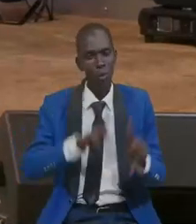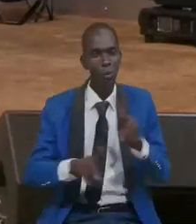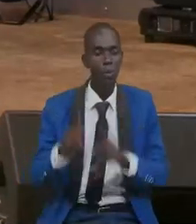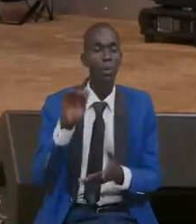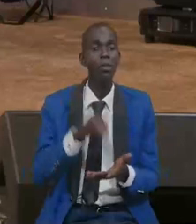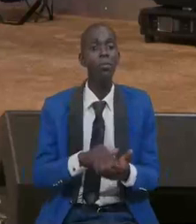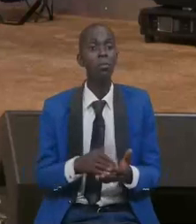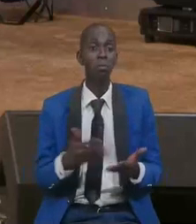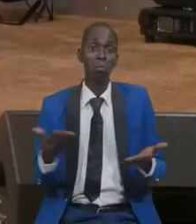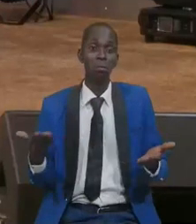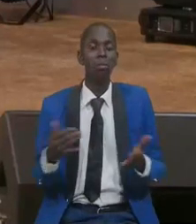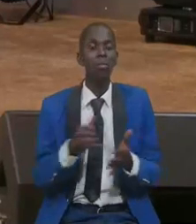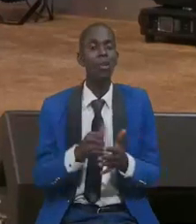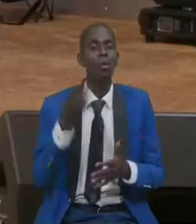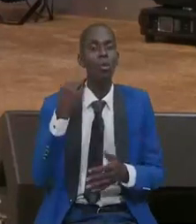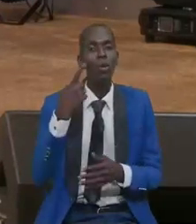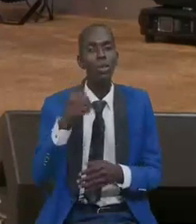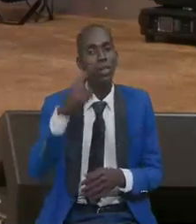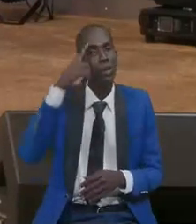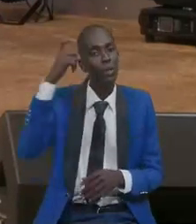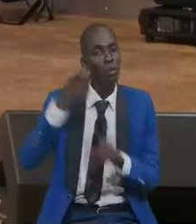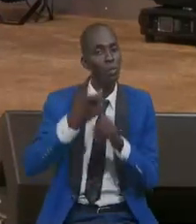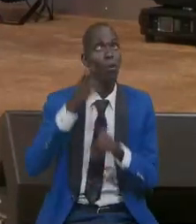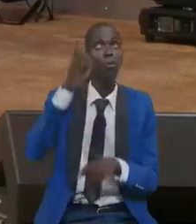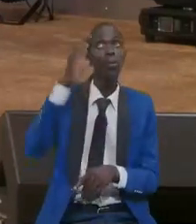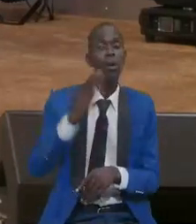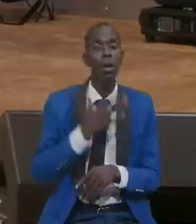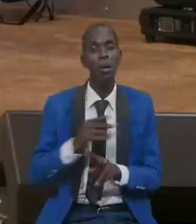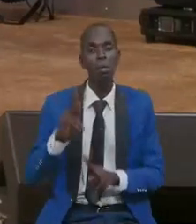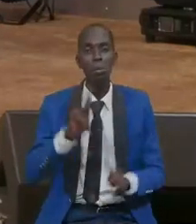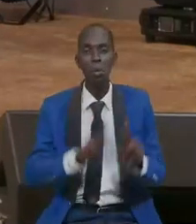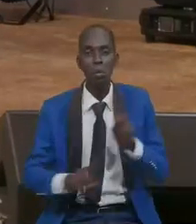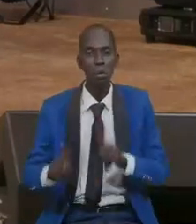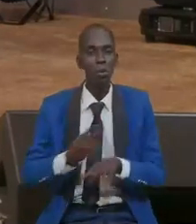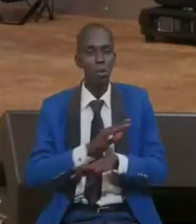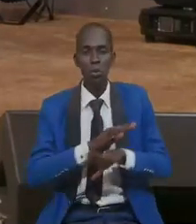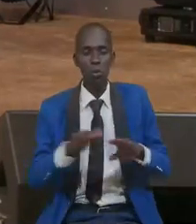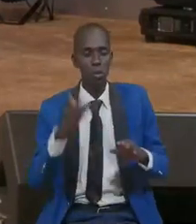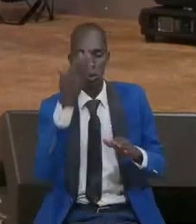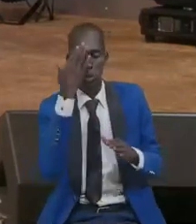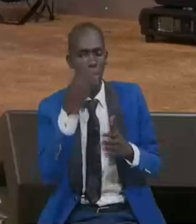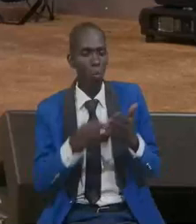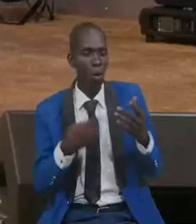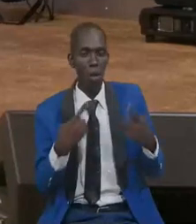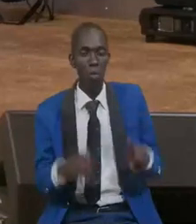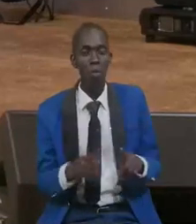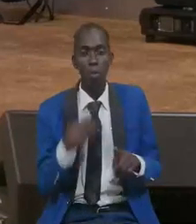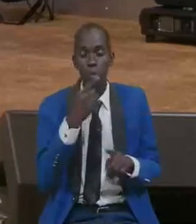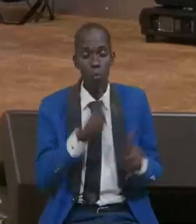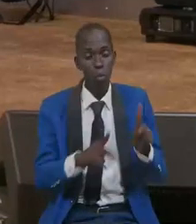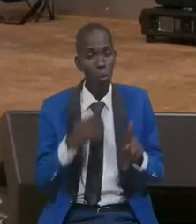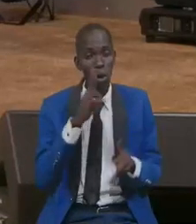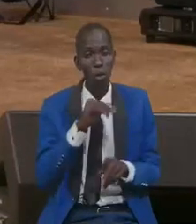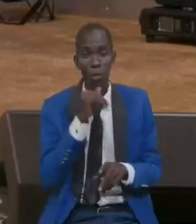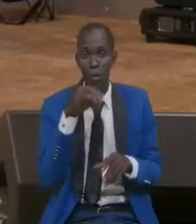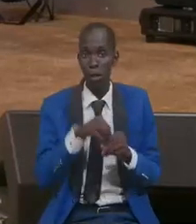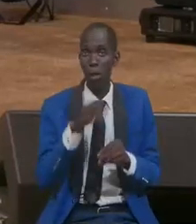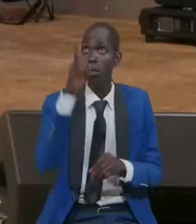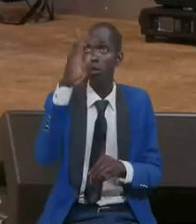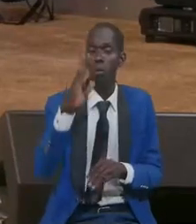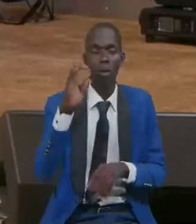donner la révélation. Mais c'est une révélation qui venait de Dieu. Et ces gens ne sont pas en Dieu. Ils ne connaissent pas Dieu, ils n'avaient pas